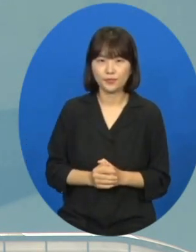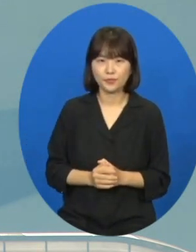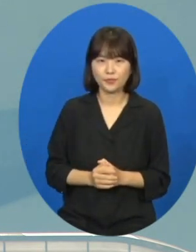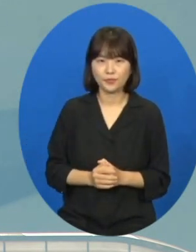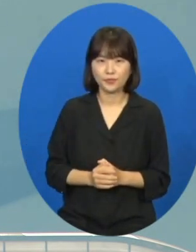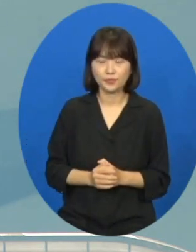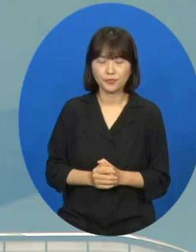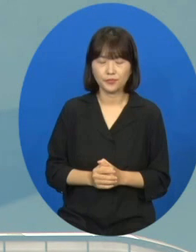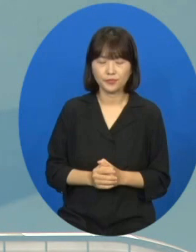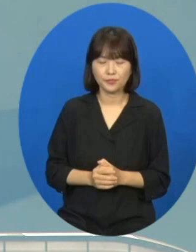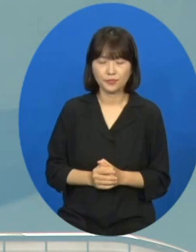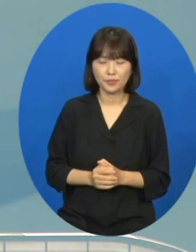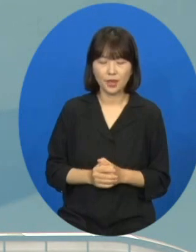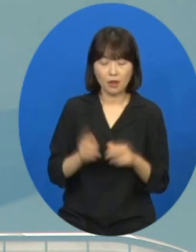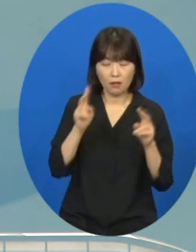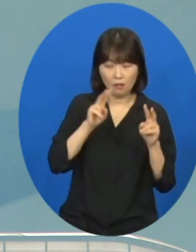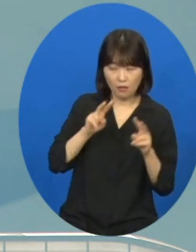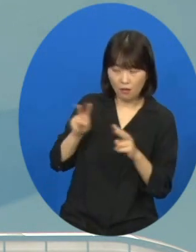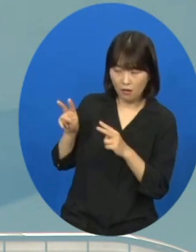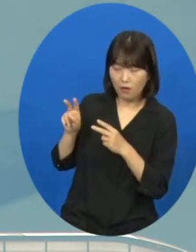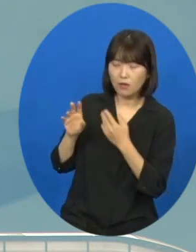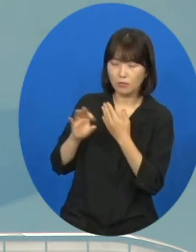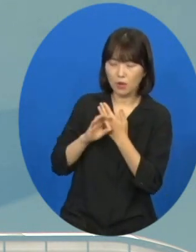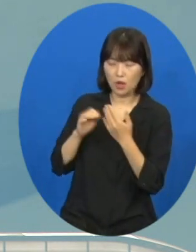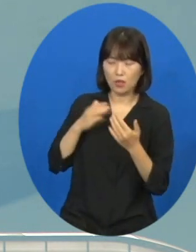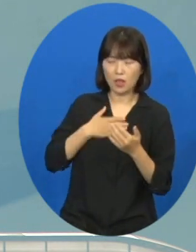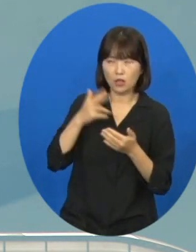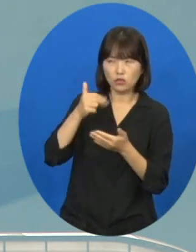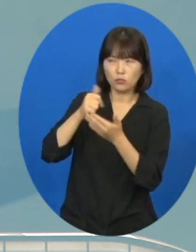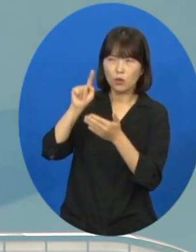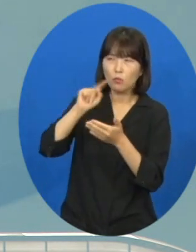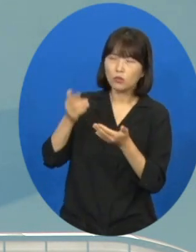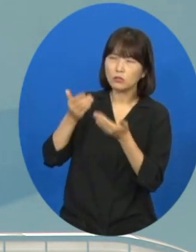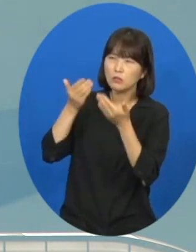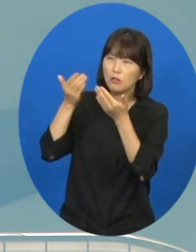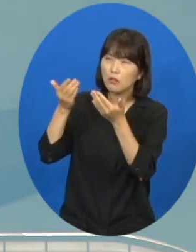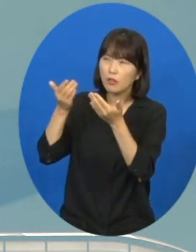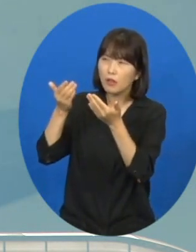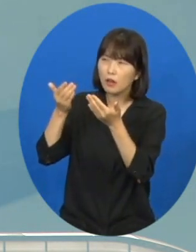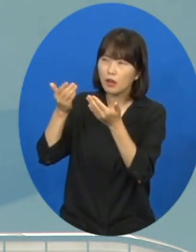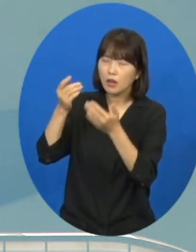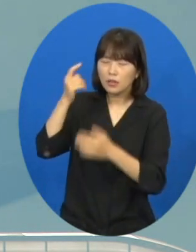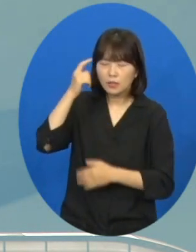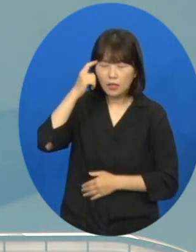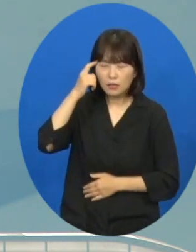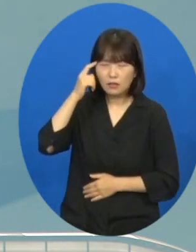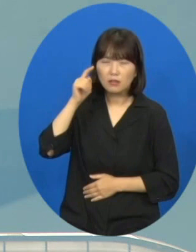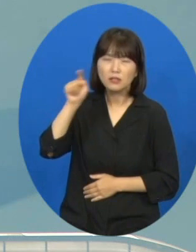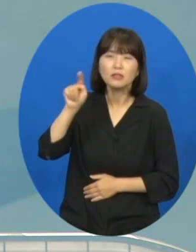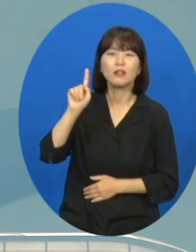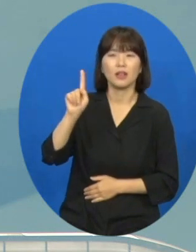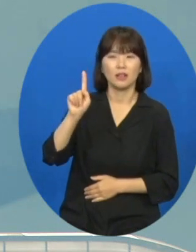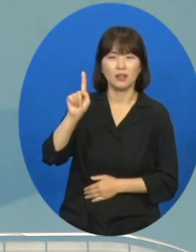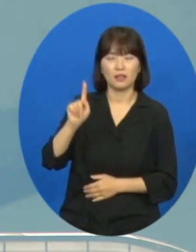가만히 돌아보면 내가 주님께 뭐 드렸나, 그저 생각나는 거는 그거 하나